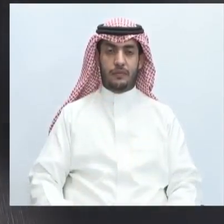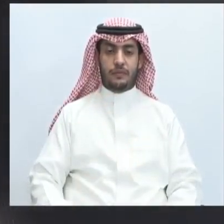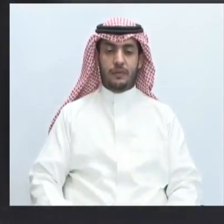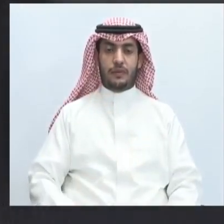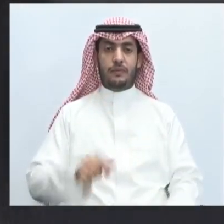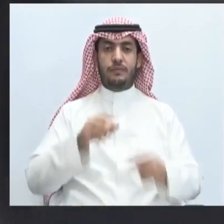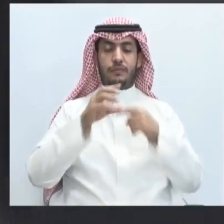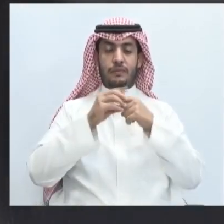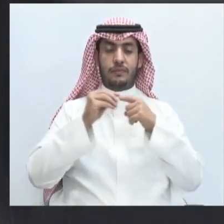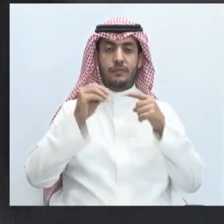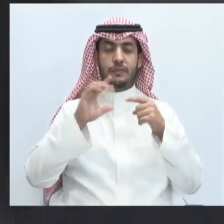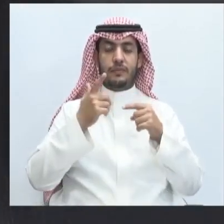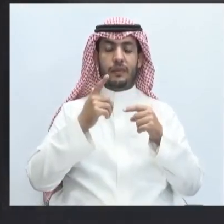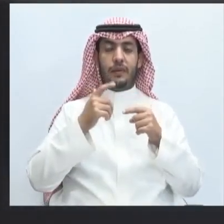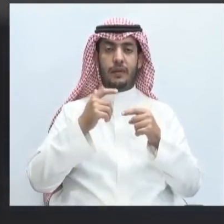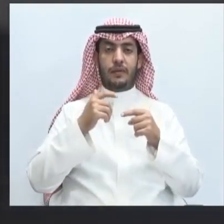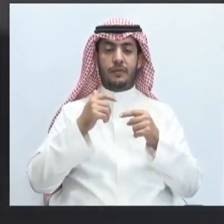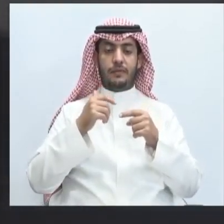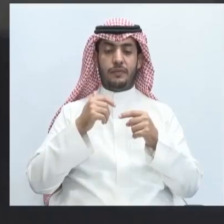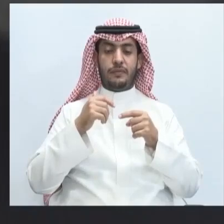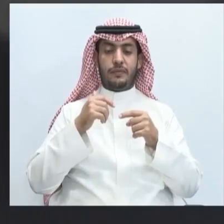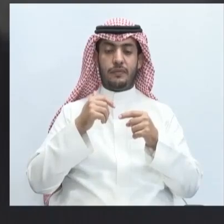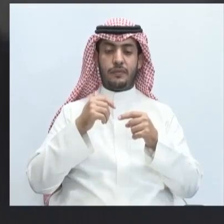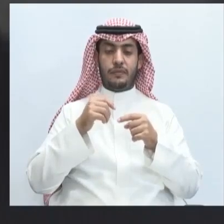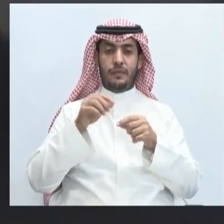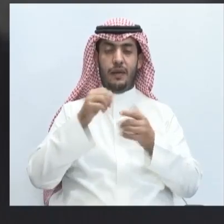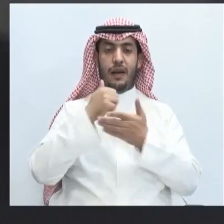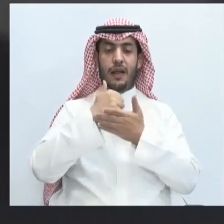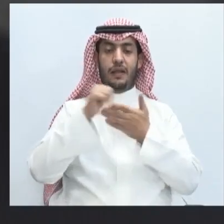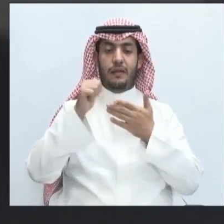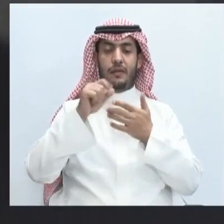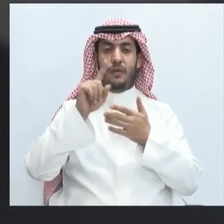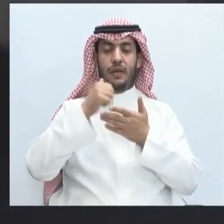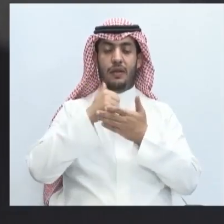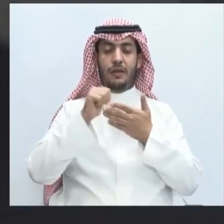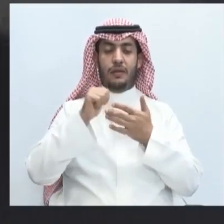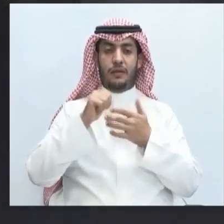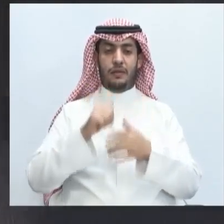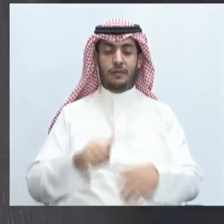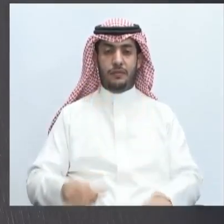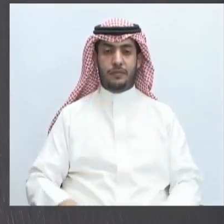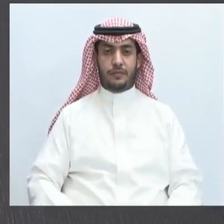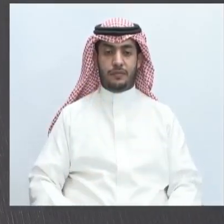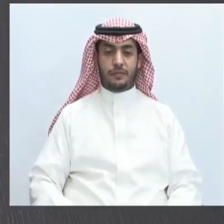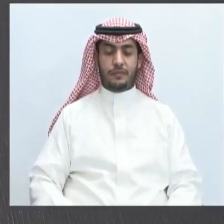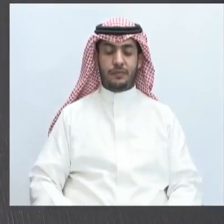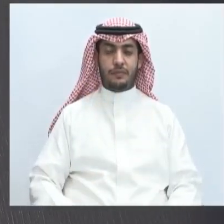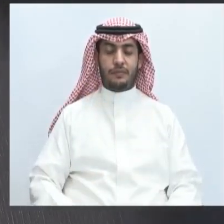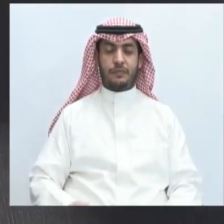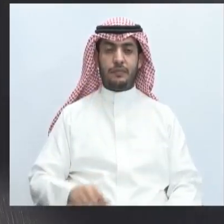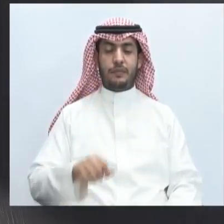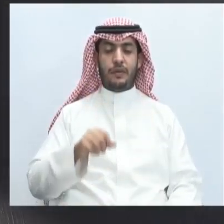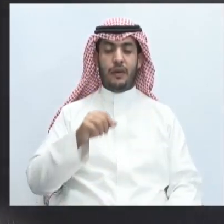ساطرح منها ماذا ساطرح منها ربع اذا ساقوم بحذف ماذا قطعه واحده من الارباع ابنائي